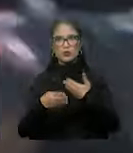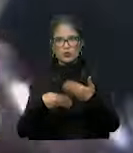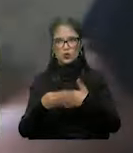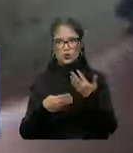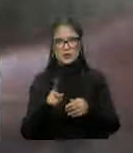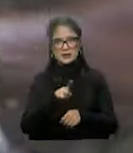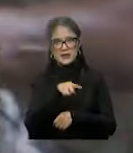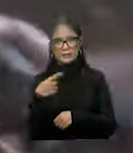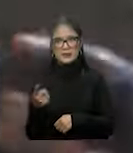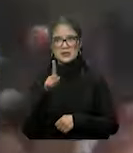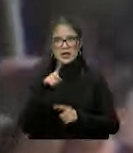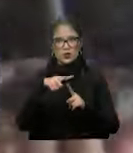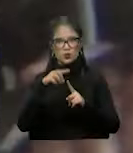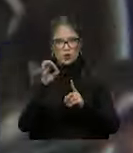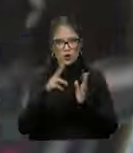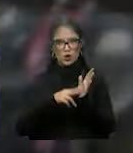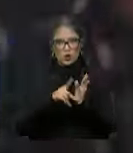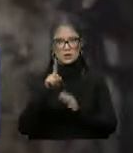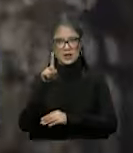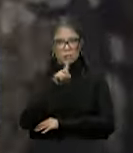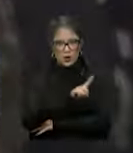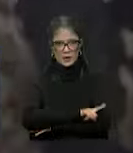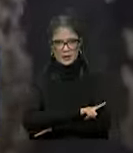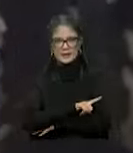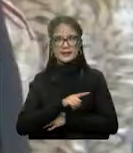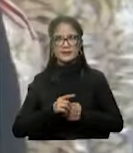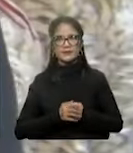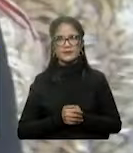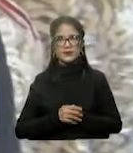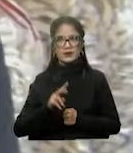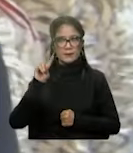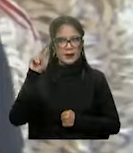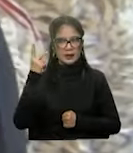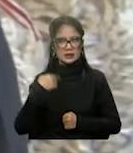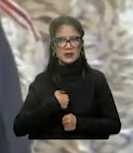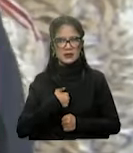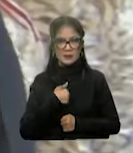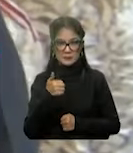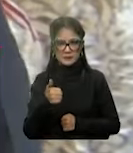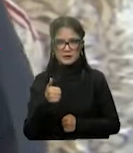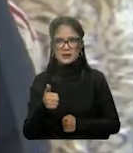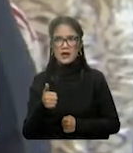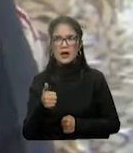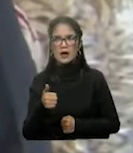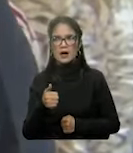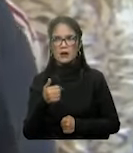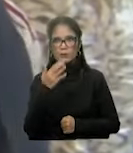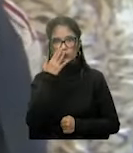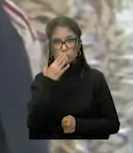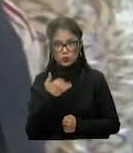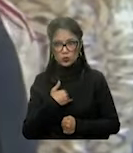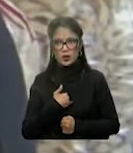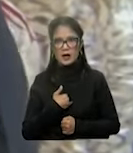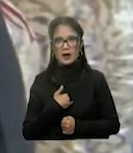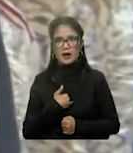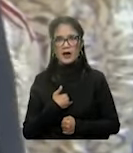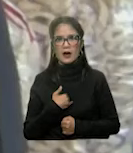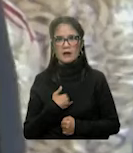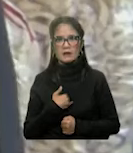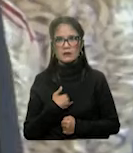ton Basreng per hari. Awal mulanya kan saya di samping sebagai owner dari Queen Management, saya